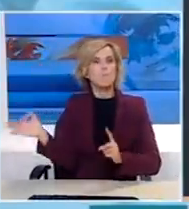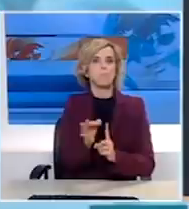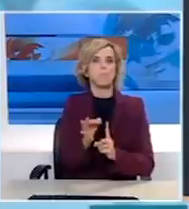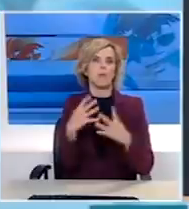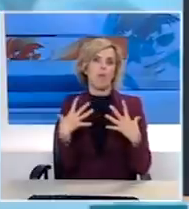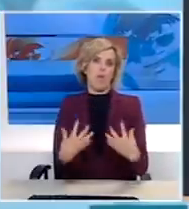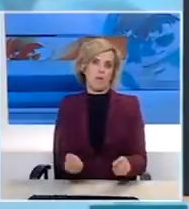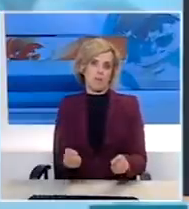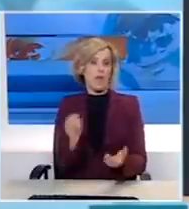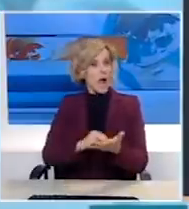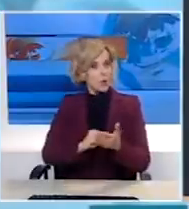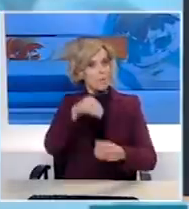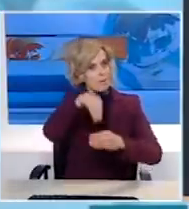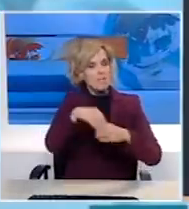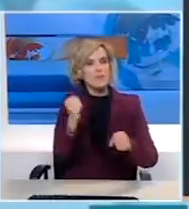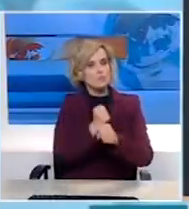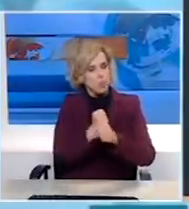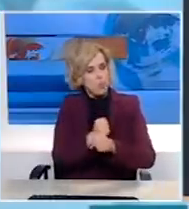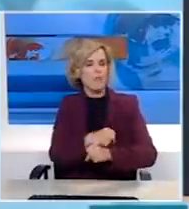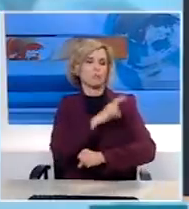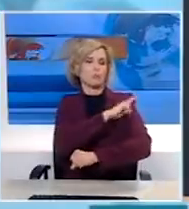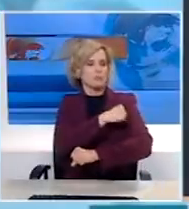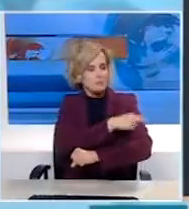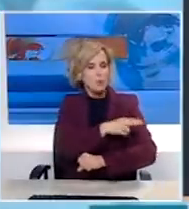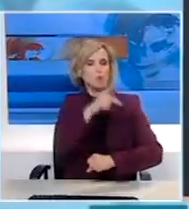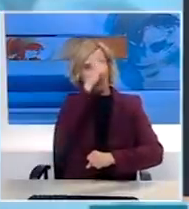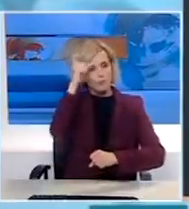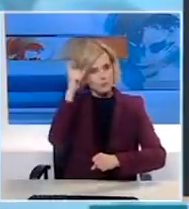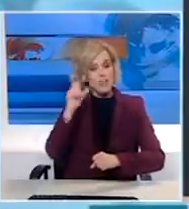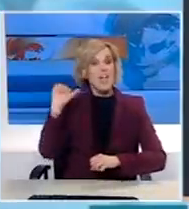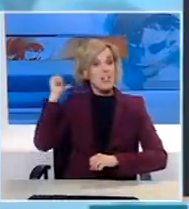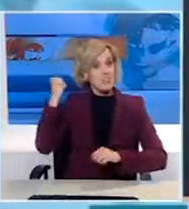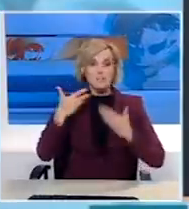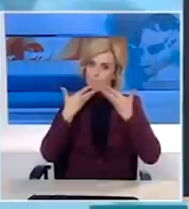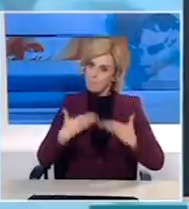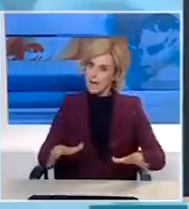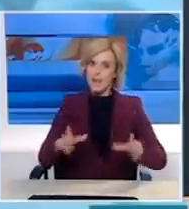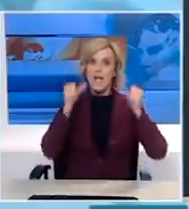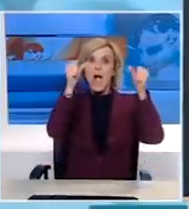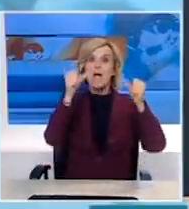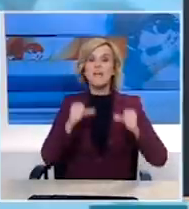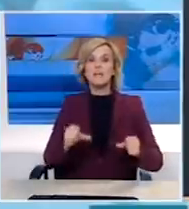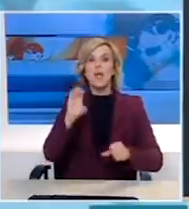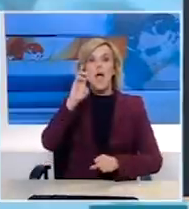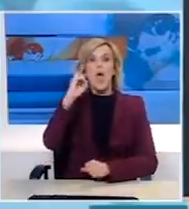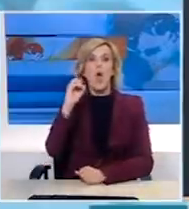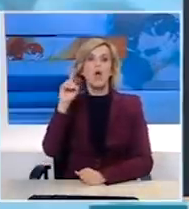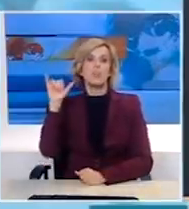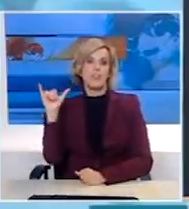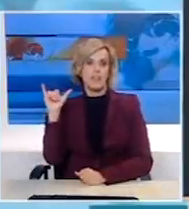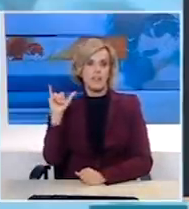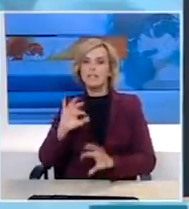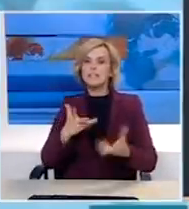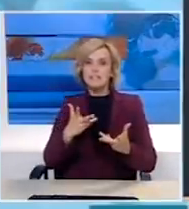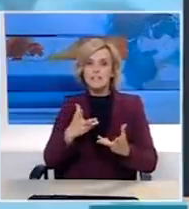και προσωπικό του στρατού. Επίσης, χθες από τον ΕΟΔΗ ανακοινώθηκαν ειδικές δράσεις για τη λήψη μέτρων διασφάλισης υπάρκειας στα